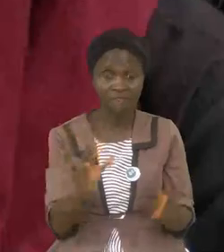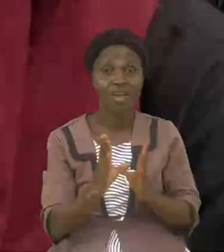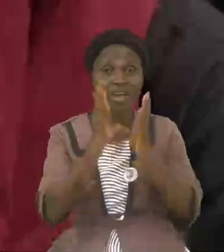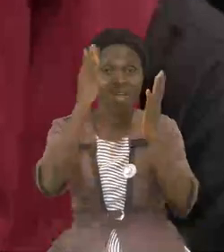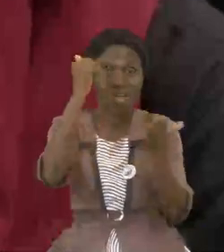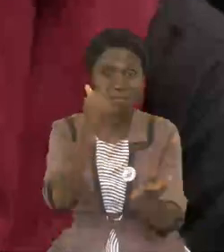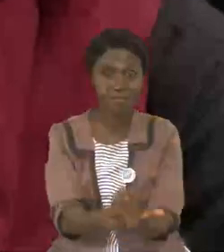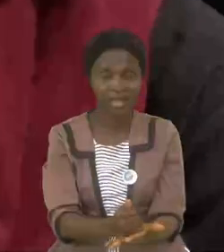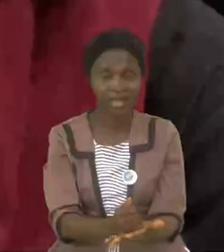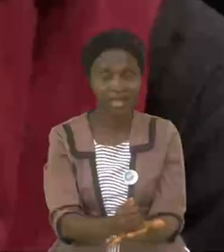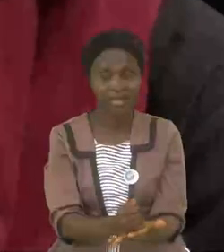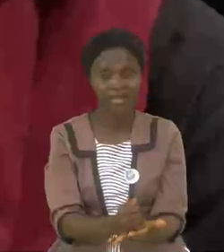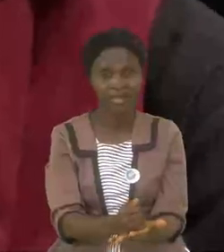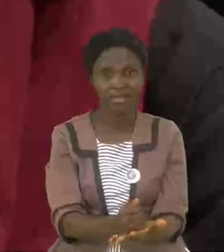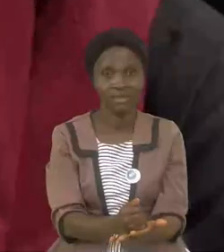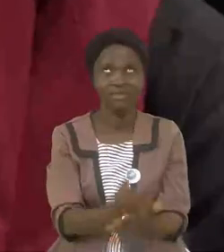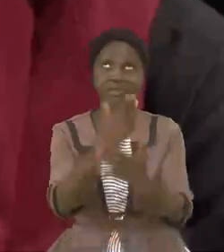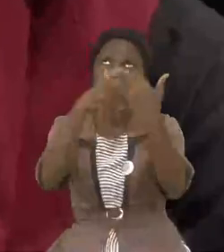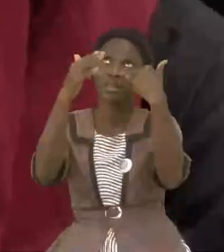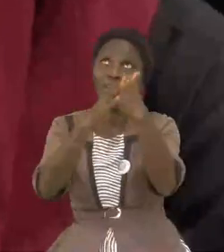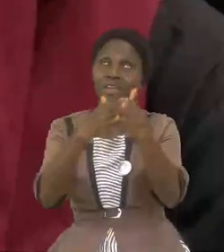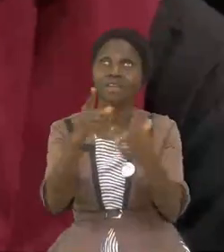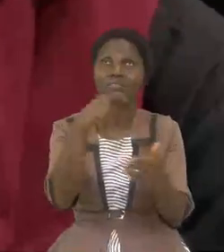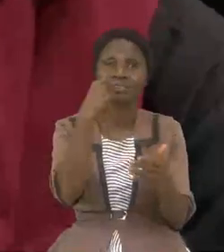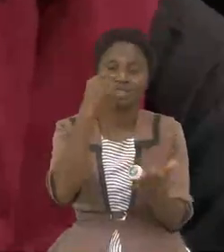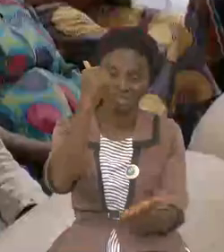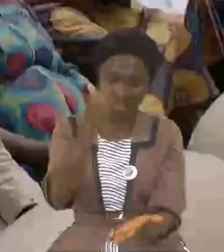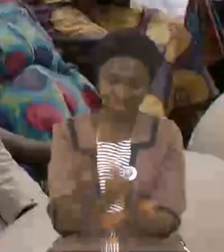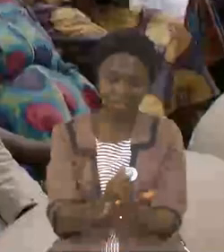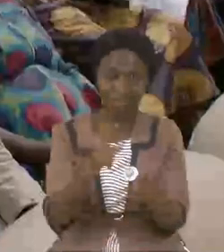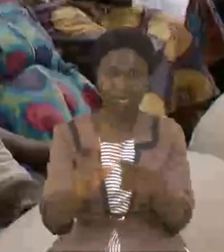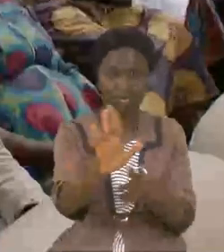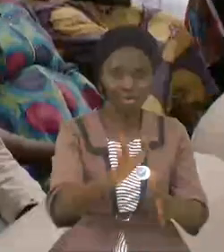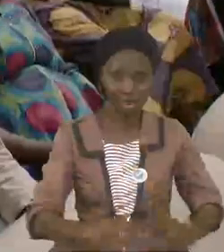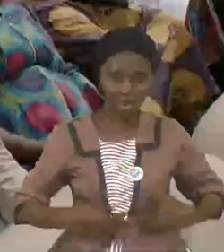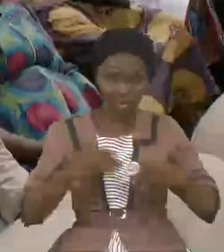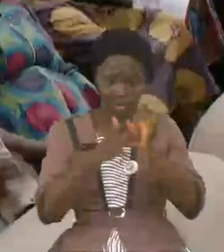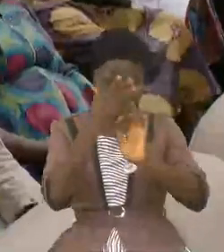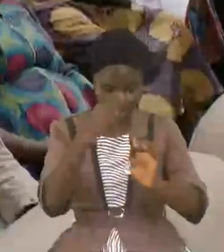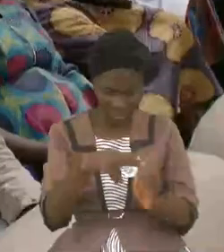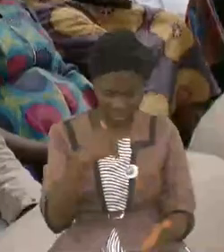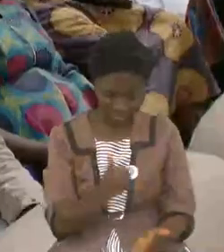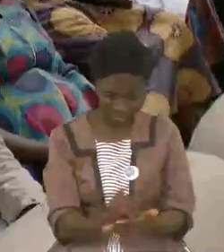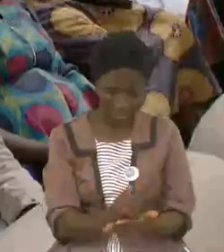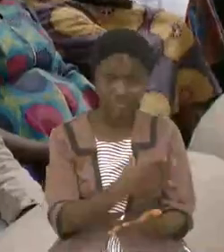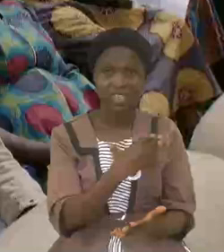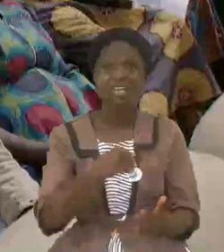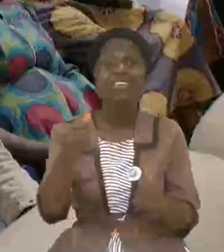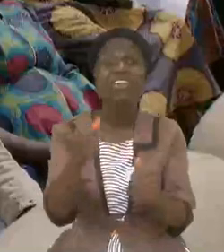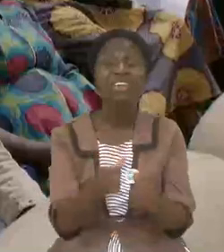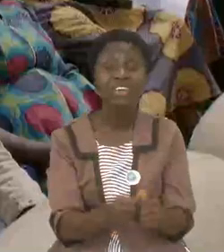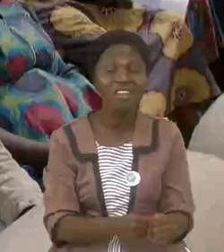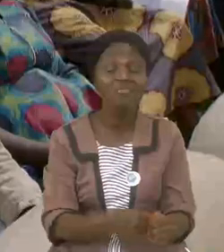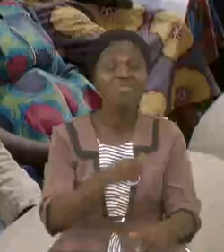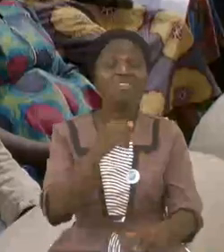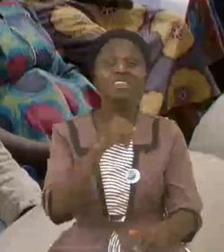majesté, force et puissance dès avant tous les temps et maintenant et dans tous les siècles. Amen. Le